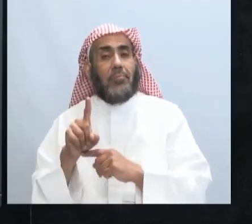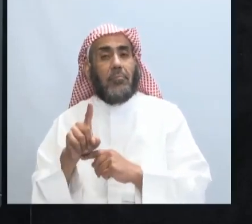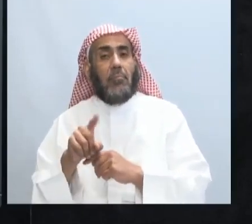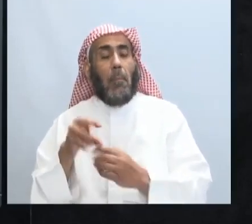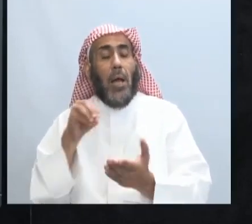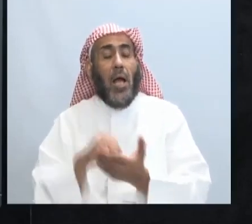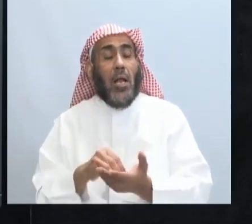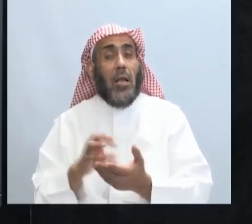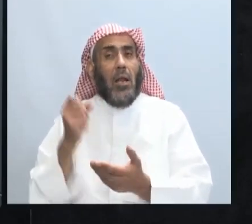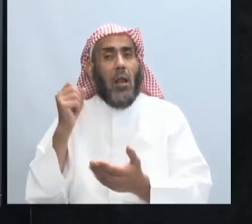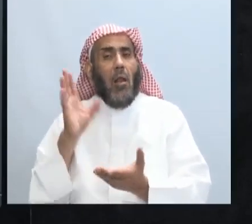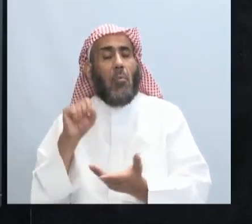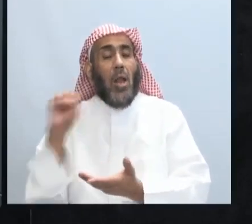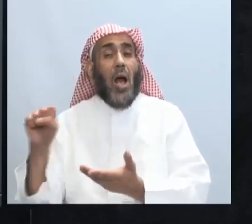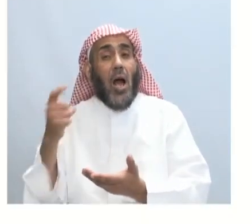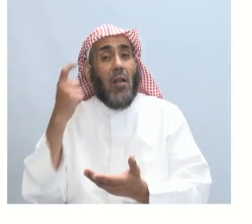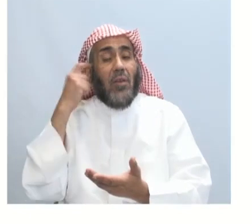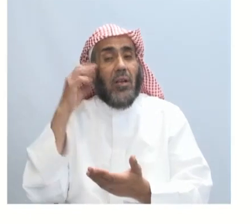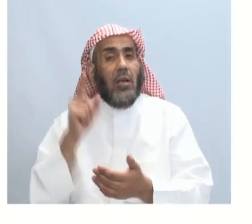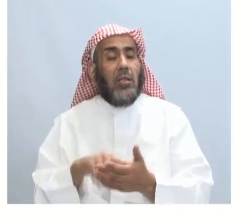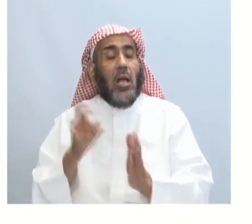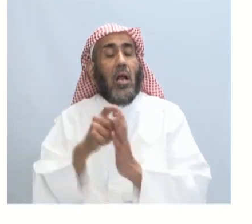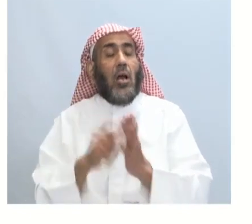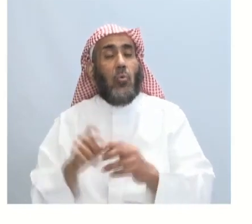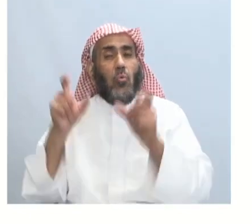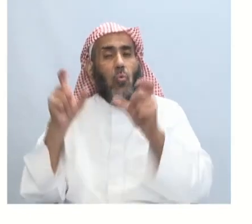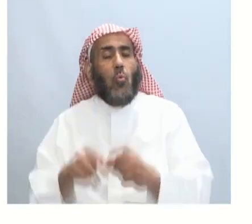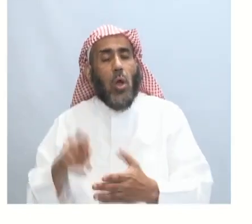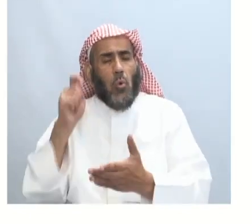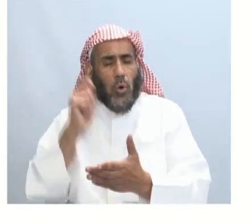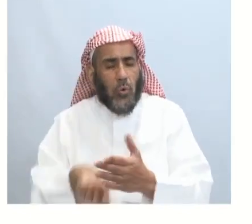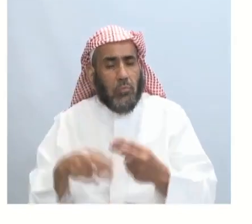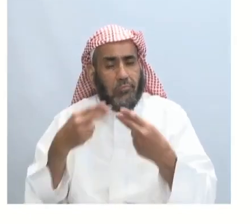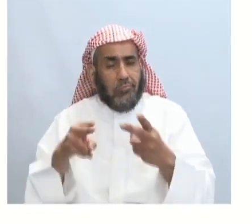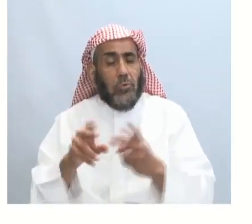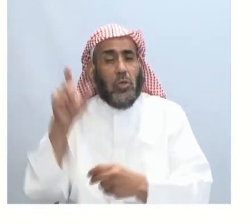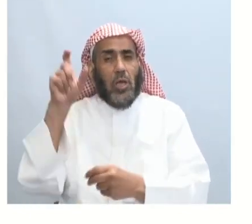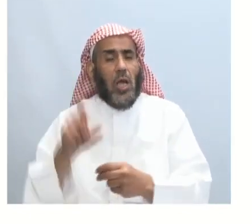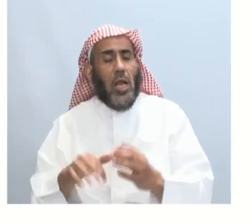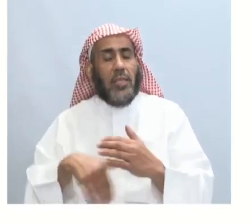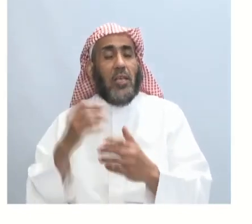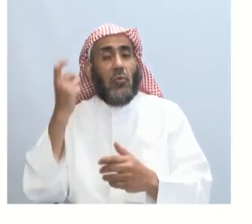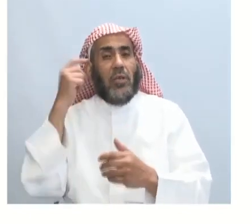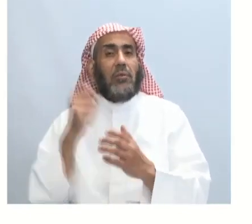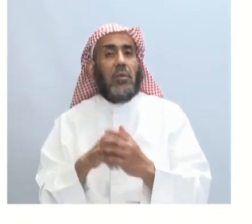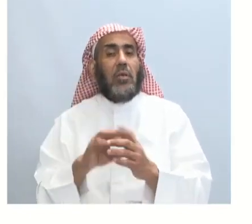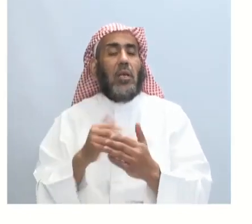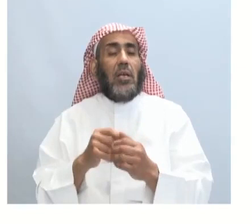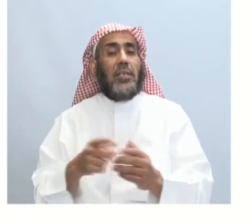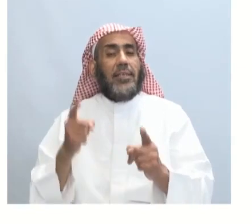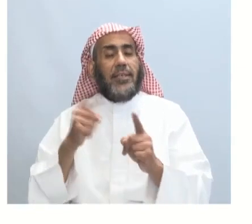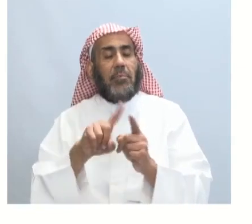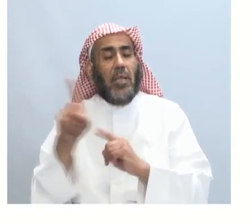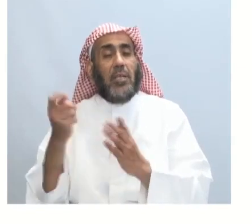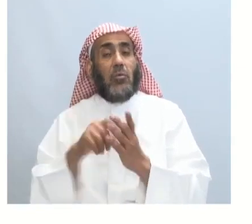محل الحق الفكري ان القانون يحميه ويقره لشخص ما على انتاج الفكر عن طريق نسبه